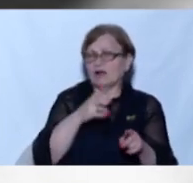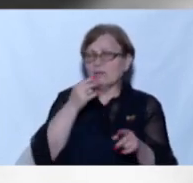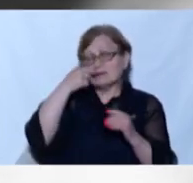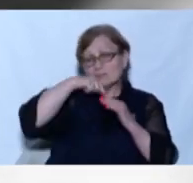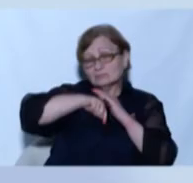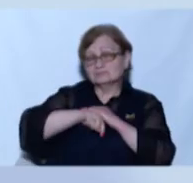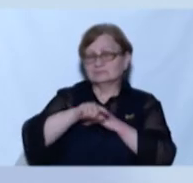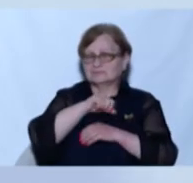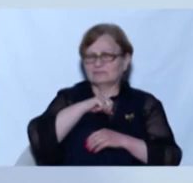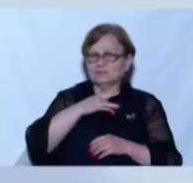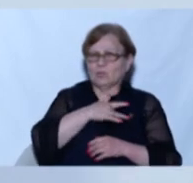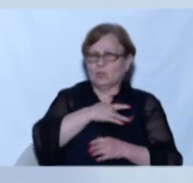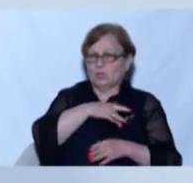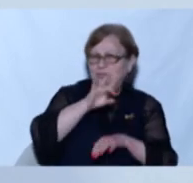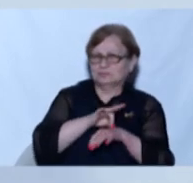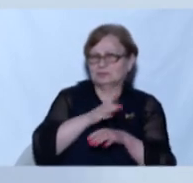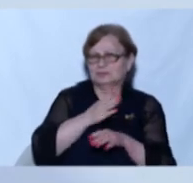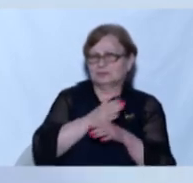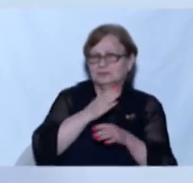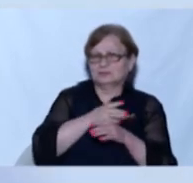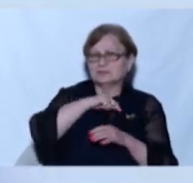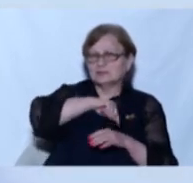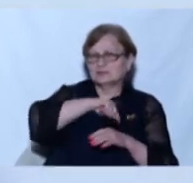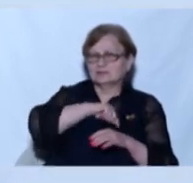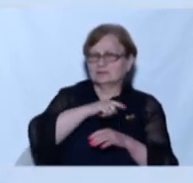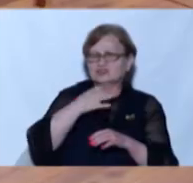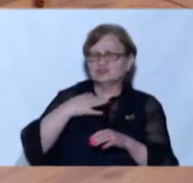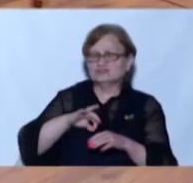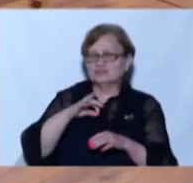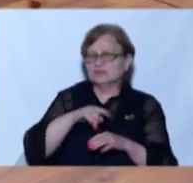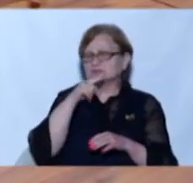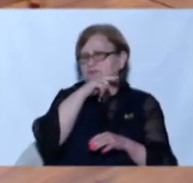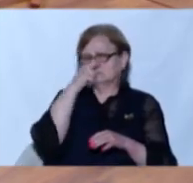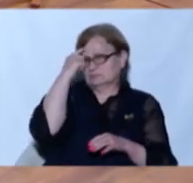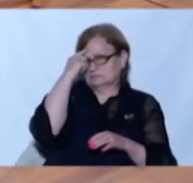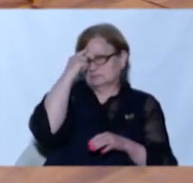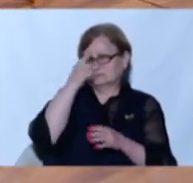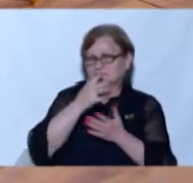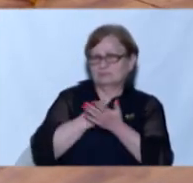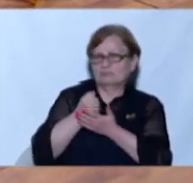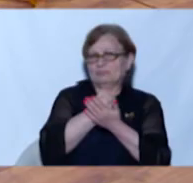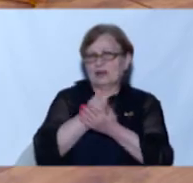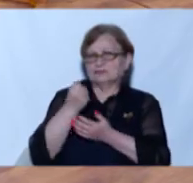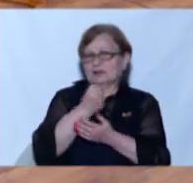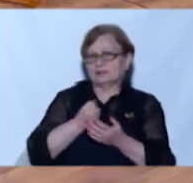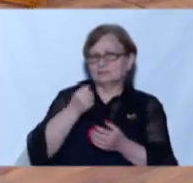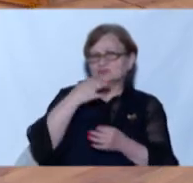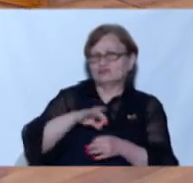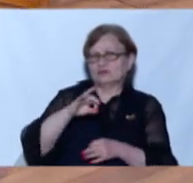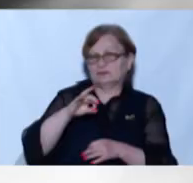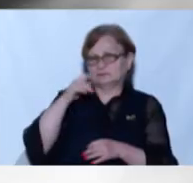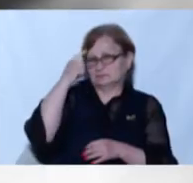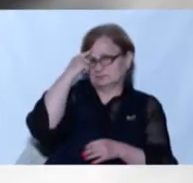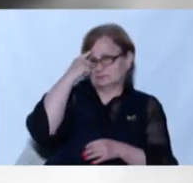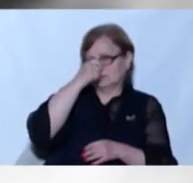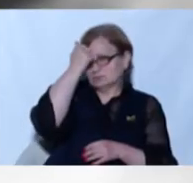საათობით. თურმე ქვეცნობიერში ღრმად შვილის ხსოვნასაც ატარებს. და აი ამ ნახატით